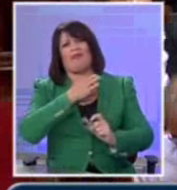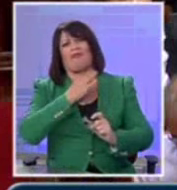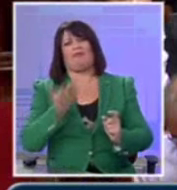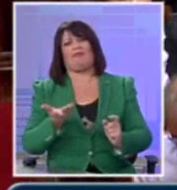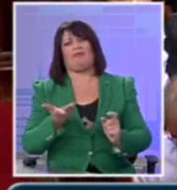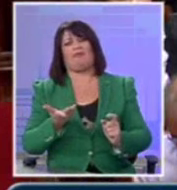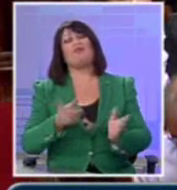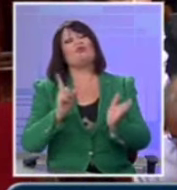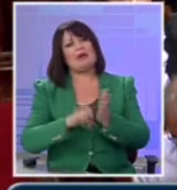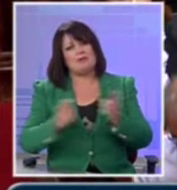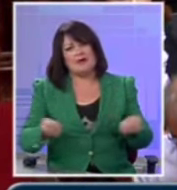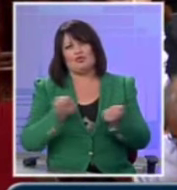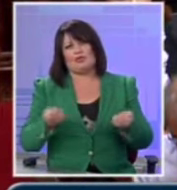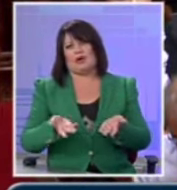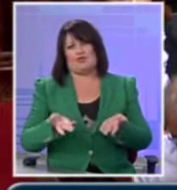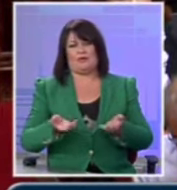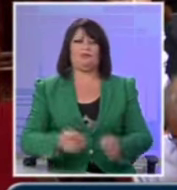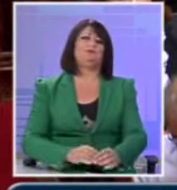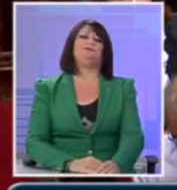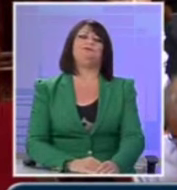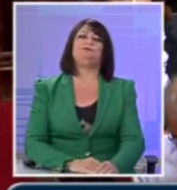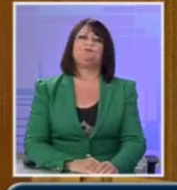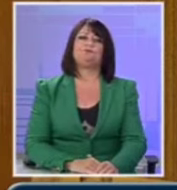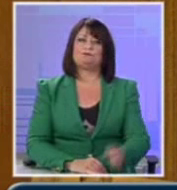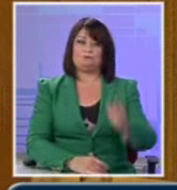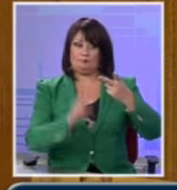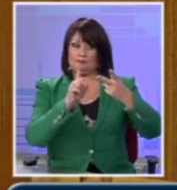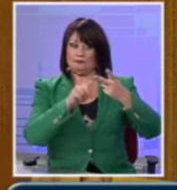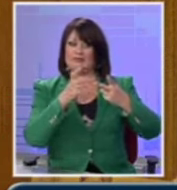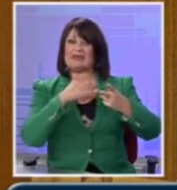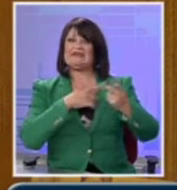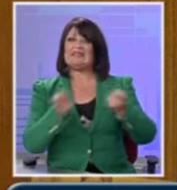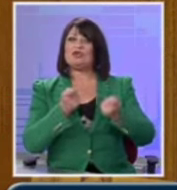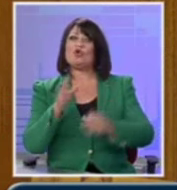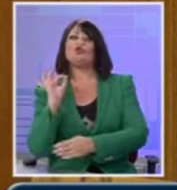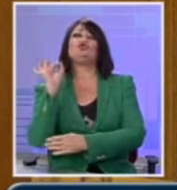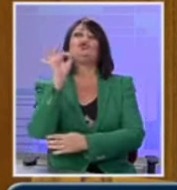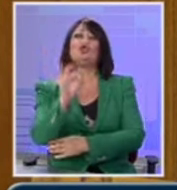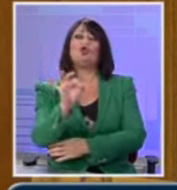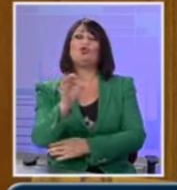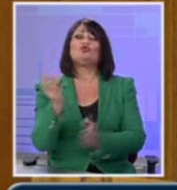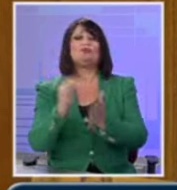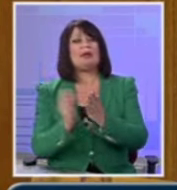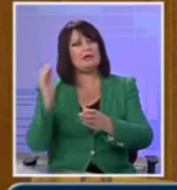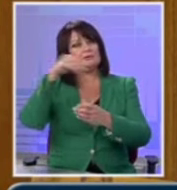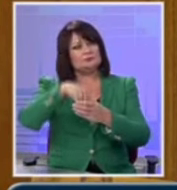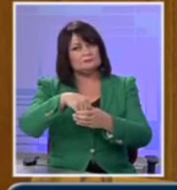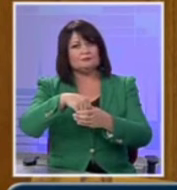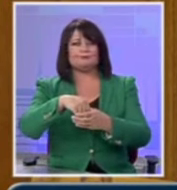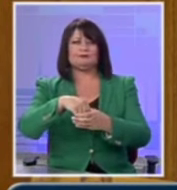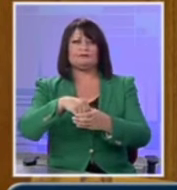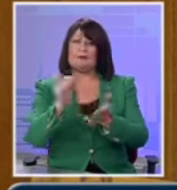τους οποίους υποχρεούμαστε να ζούμε. Ο δεύτερος μεγάλος στρατηγικός στόχος είναι η επανένταξη ή η